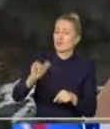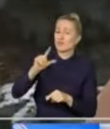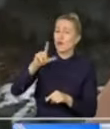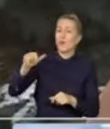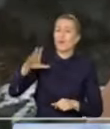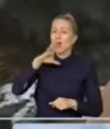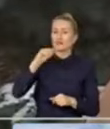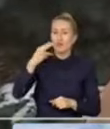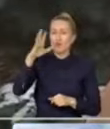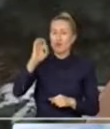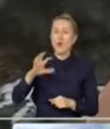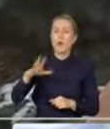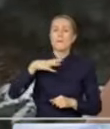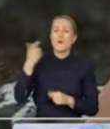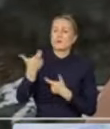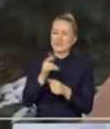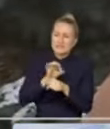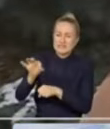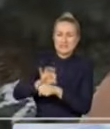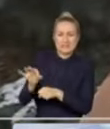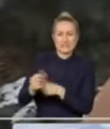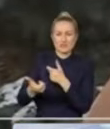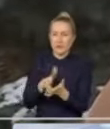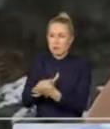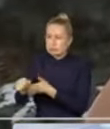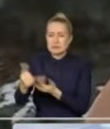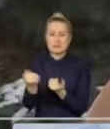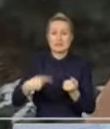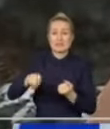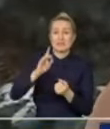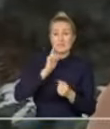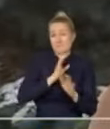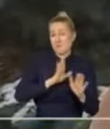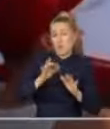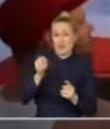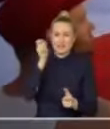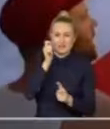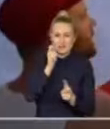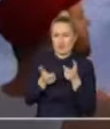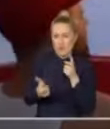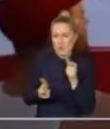zawsze reżimem represyjnym, tak w tej chwili myślę, że mamy do czynienia praktycznie z terrorem.